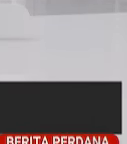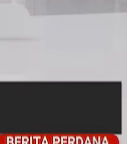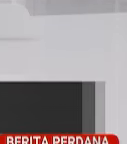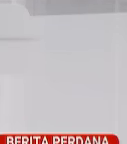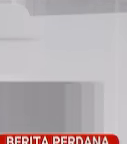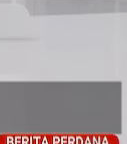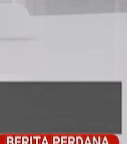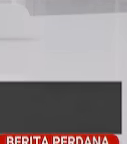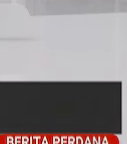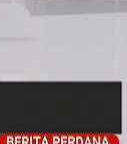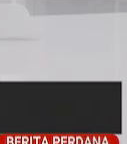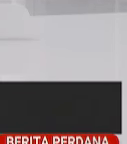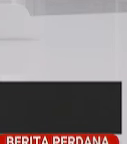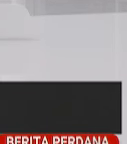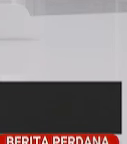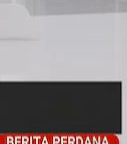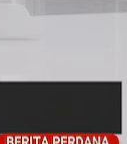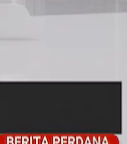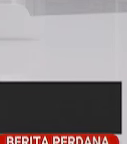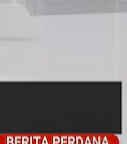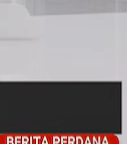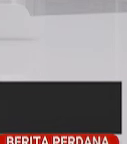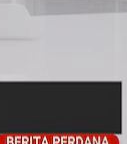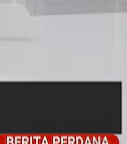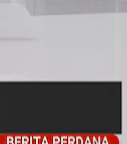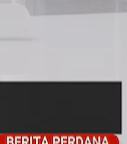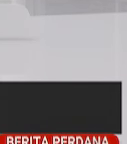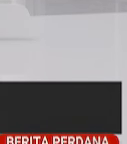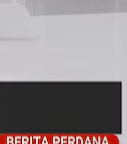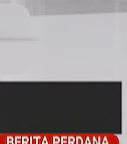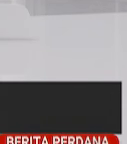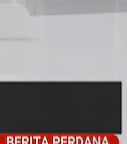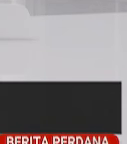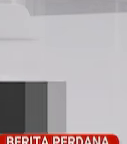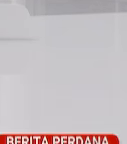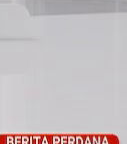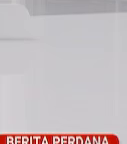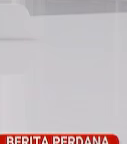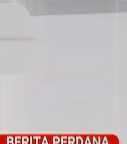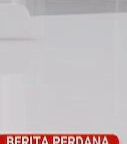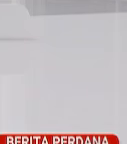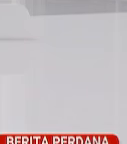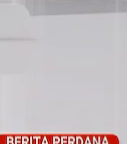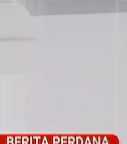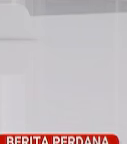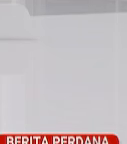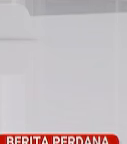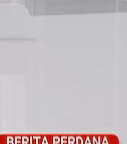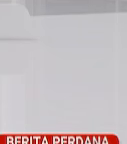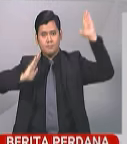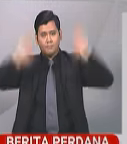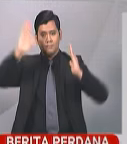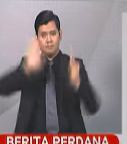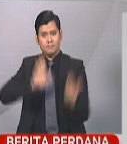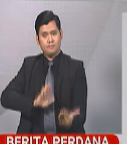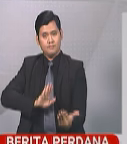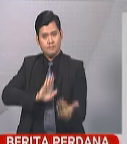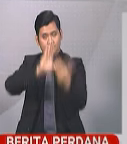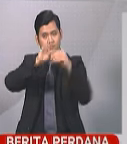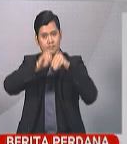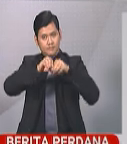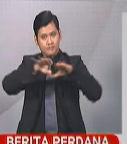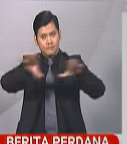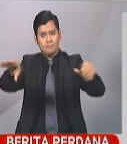Ya, rakyat Malaysia seharusnya berbangga dengan pengiktirafan dunia terhadap keupayaan negara ini menangani